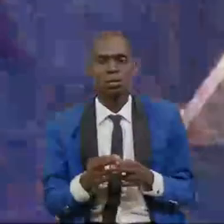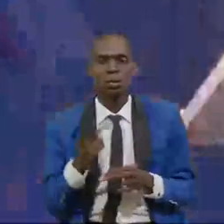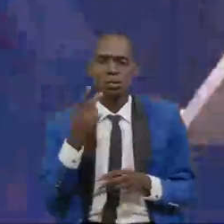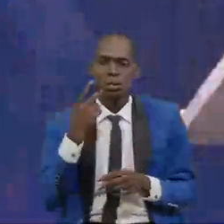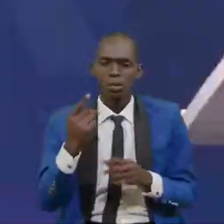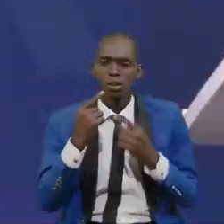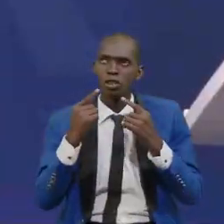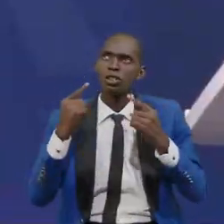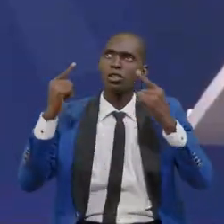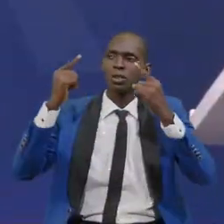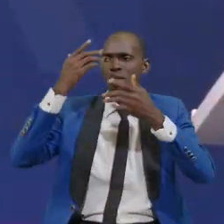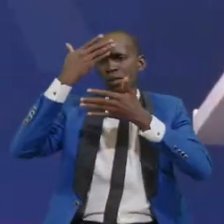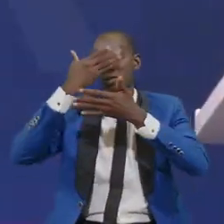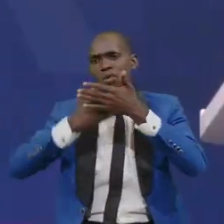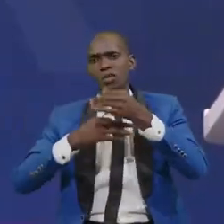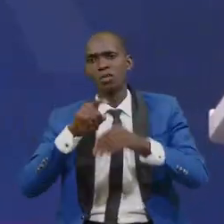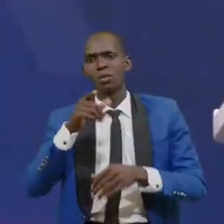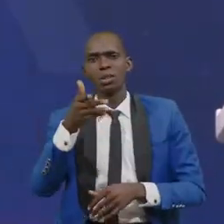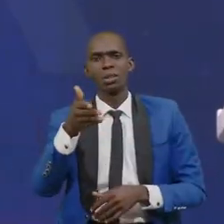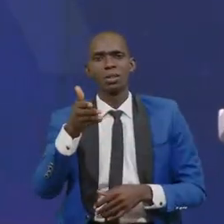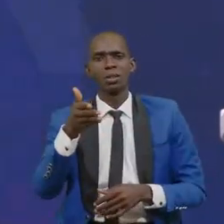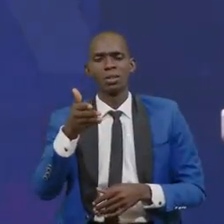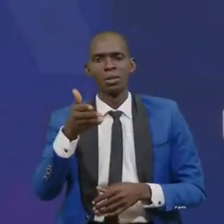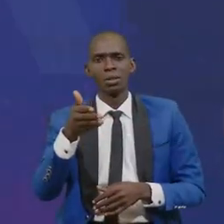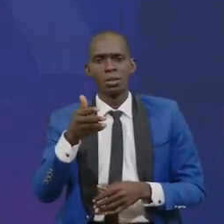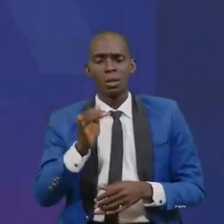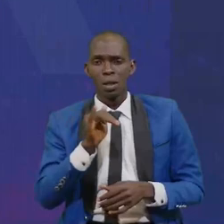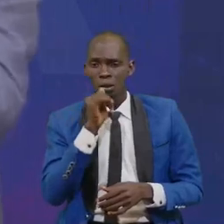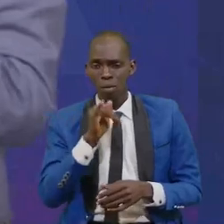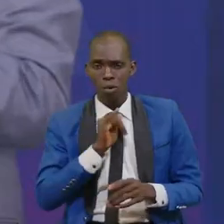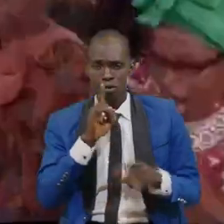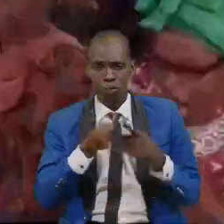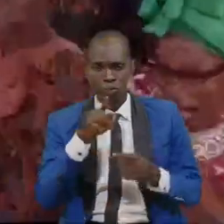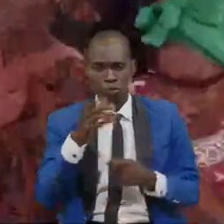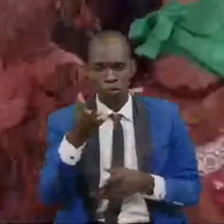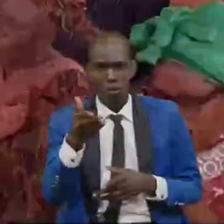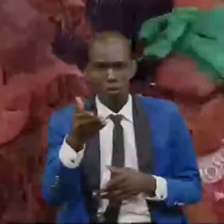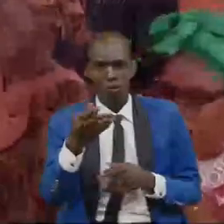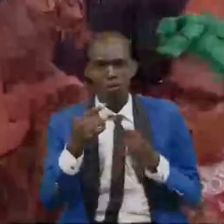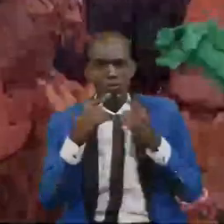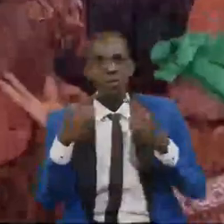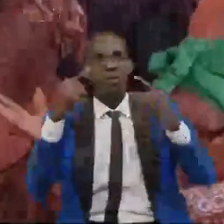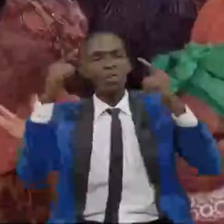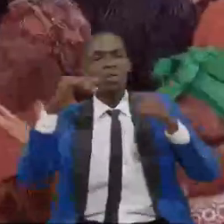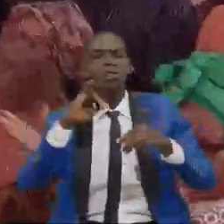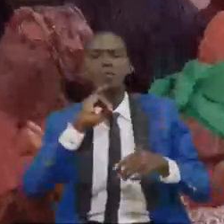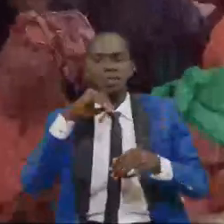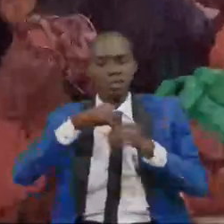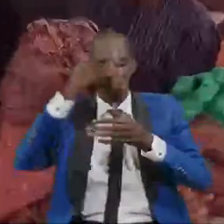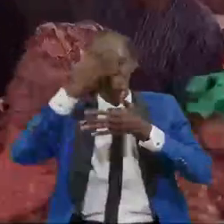Vois le succès devant toi. Est-ce que je parle à quelqu'un là-bas? Le succès vient pour toi.